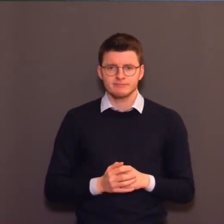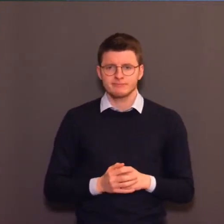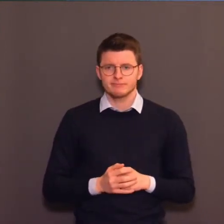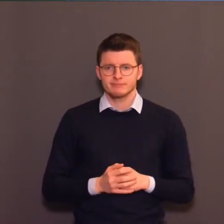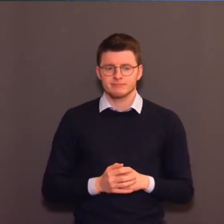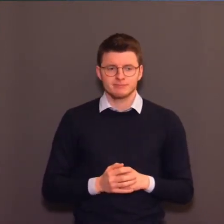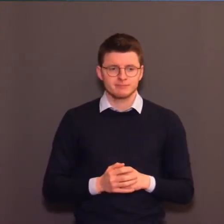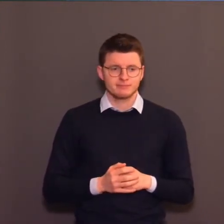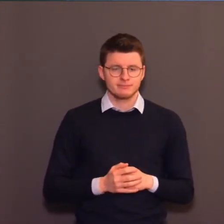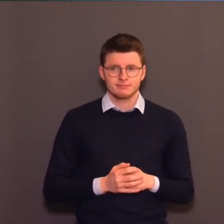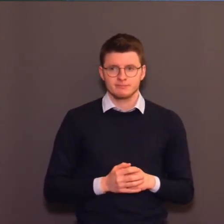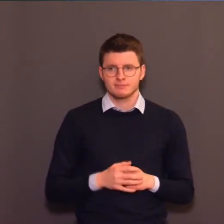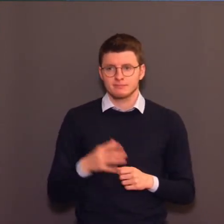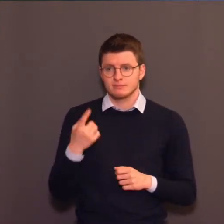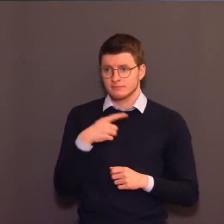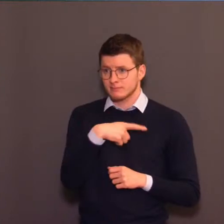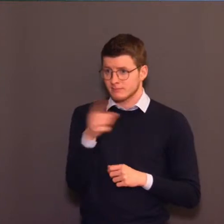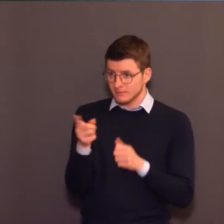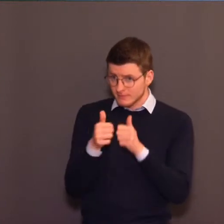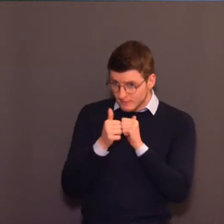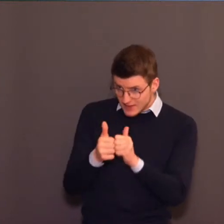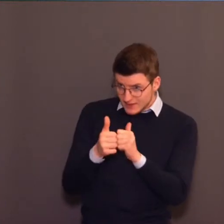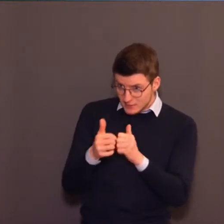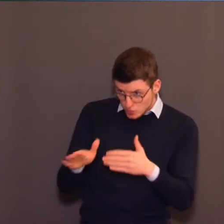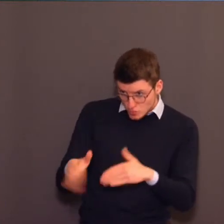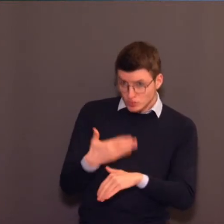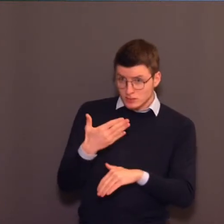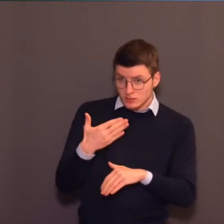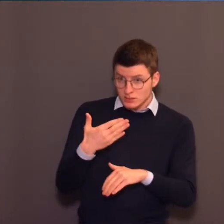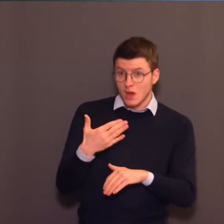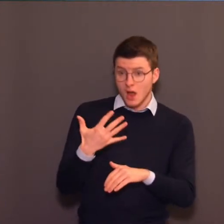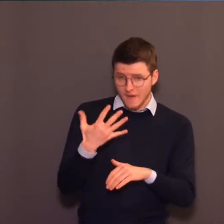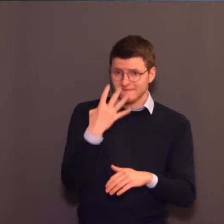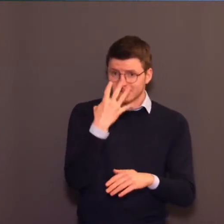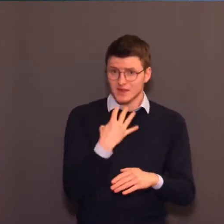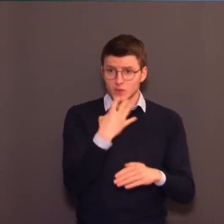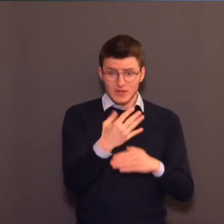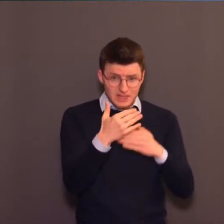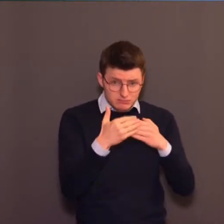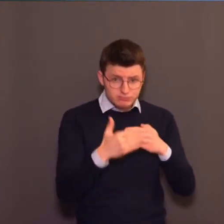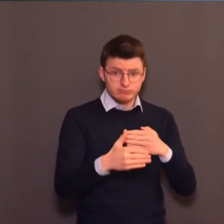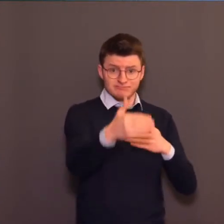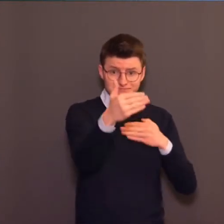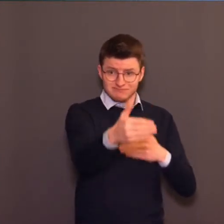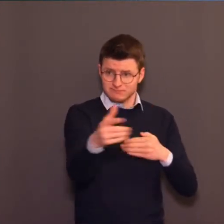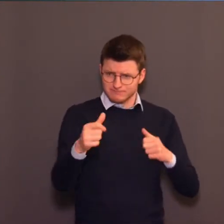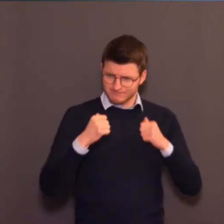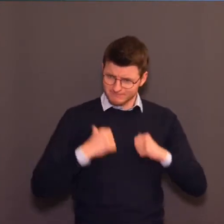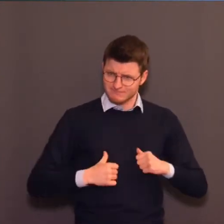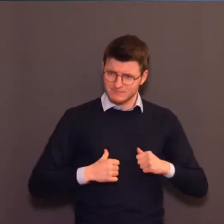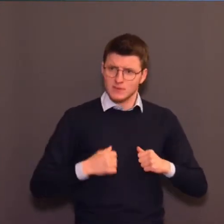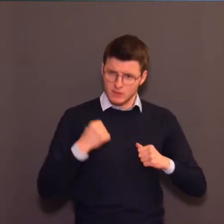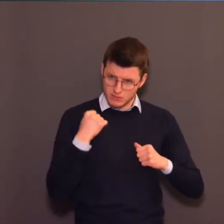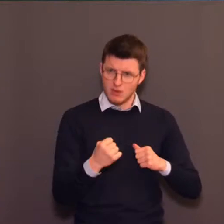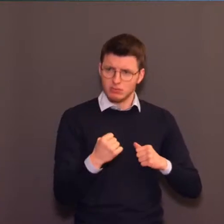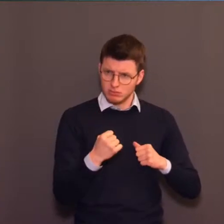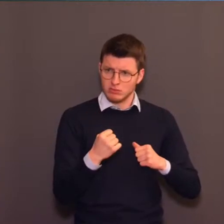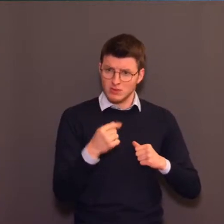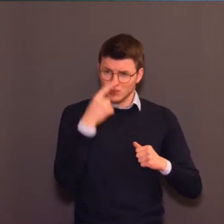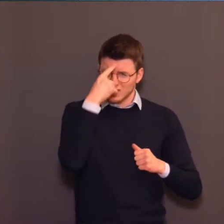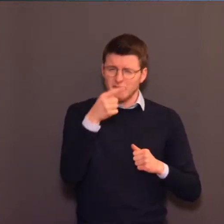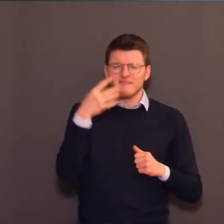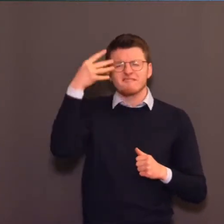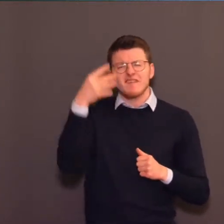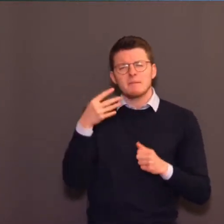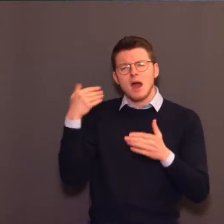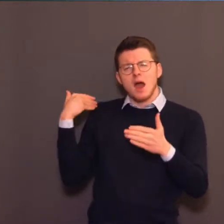Enkel met jullie hulp kunnen we de komende 4 weken erin slagen om het plateau, waar we ons nu reeds 4 maanden